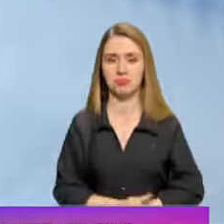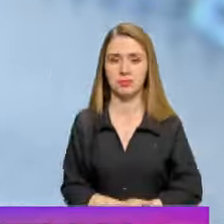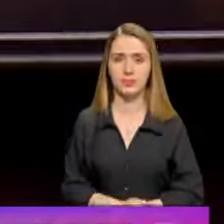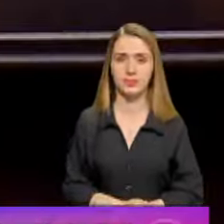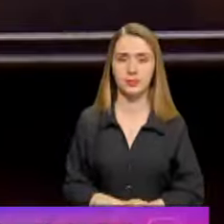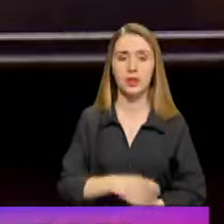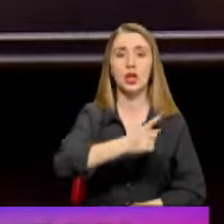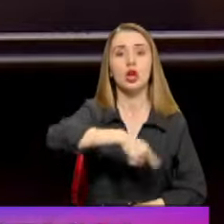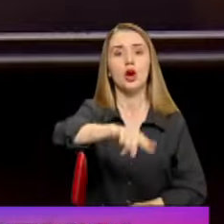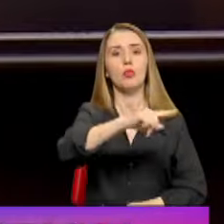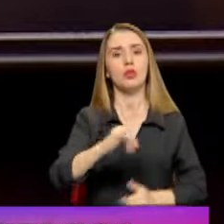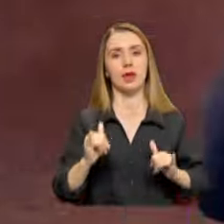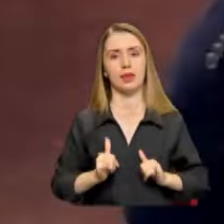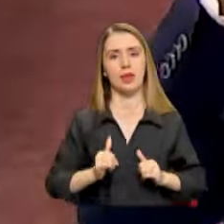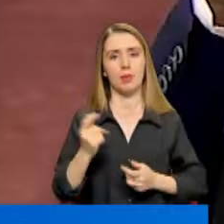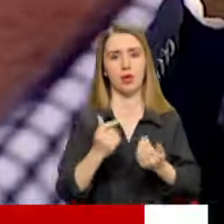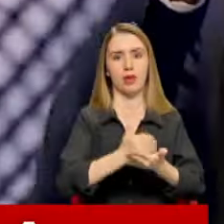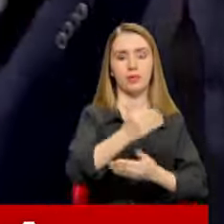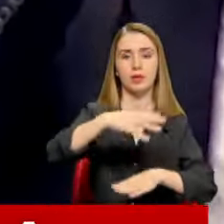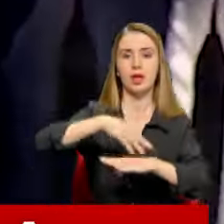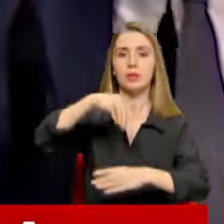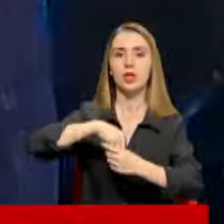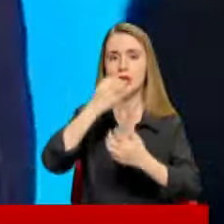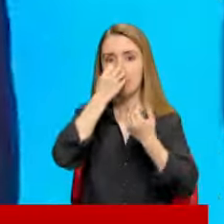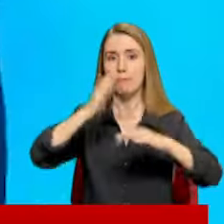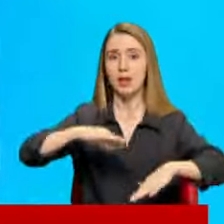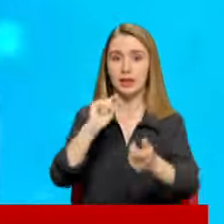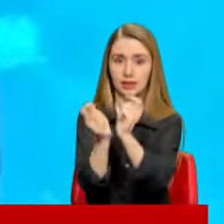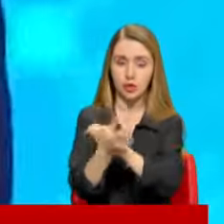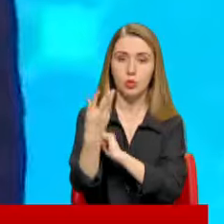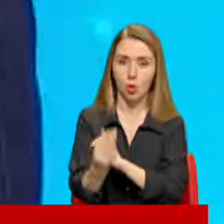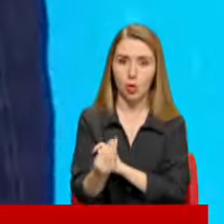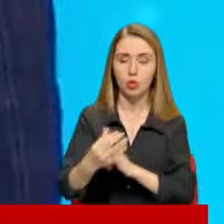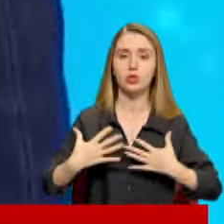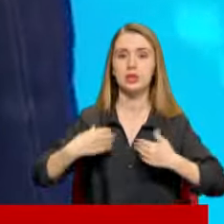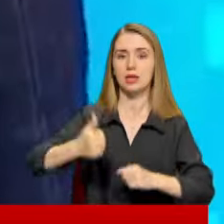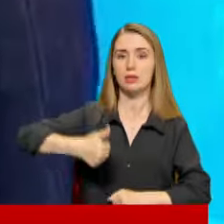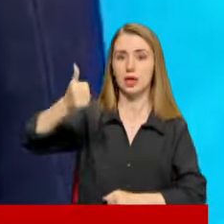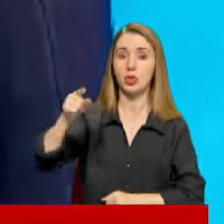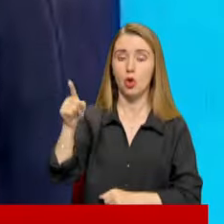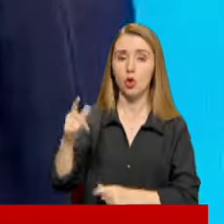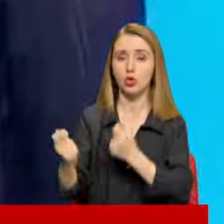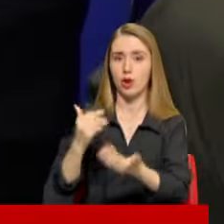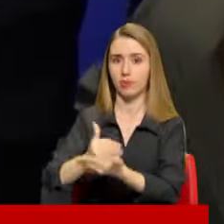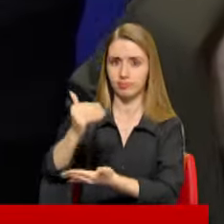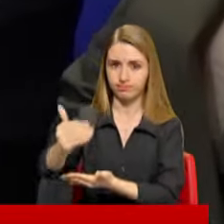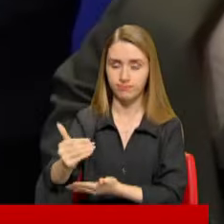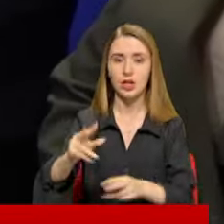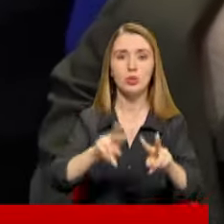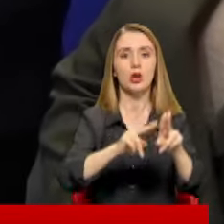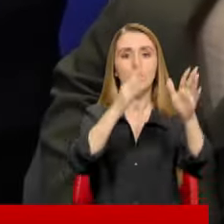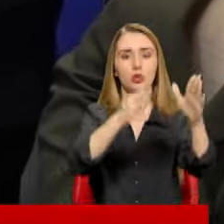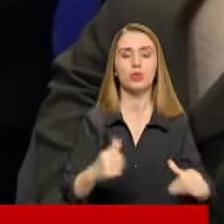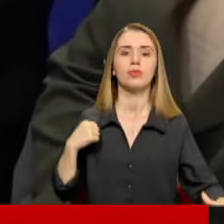bunları dinlenmeye alacağız kabinede beklenen değişiklik gerçekleşti Sağlık Bakanı koca görevden alındı Murat